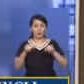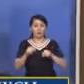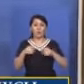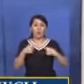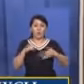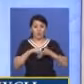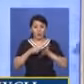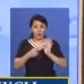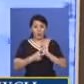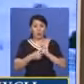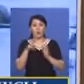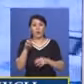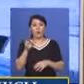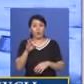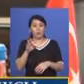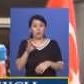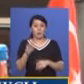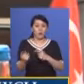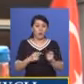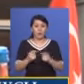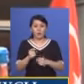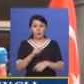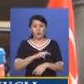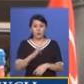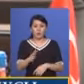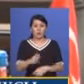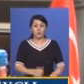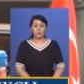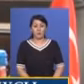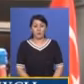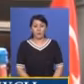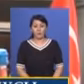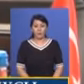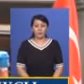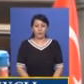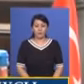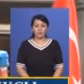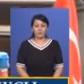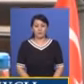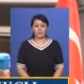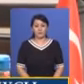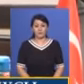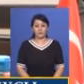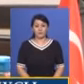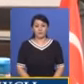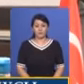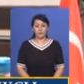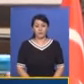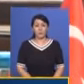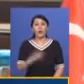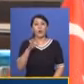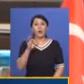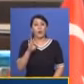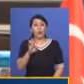корпустан тұрып, кол орталығы арқылы басқарылады. Вот этот кол-центр, он занимается управлением всей больничной системой.